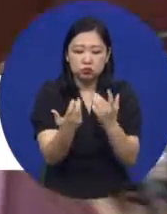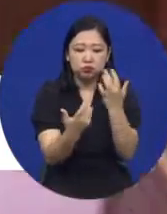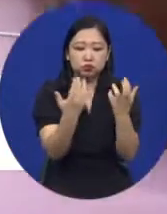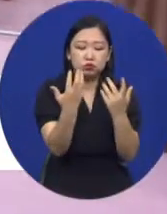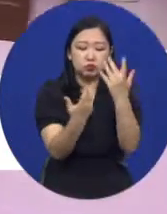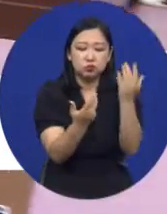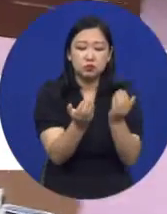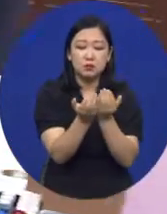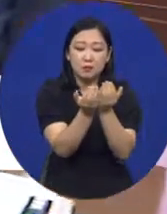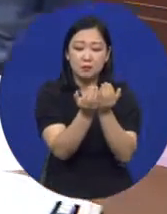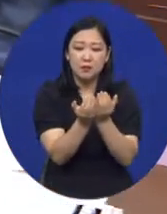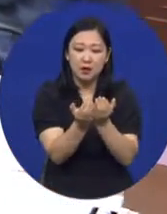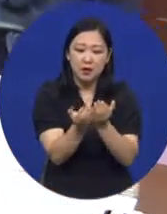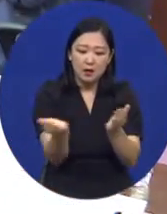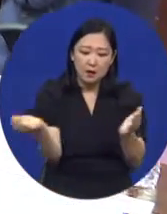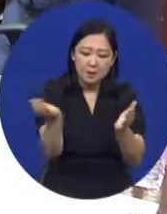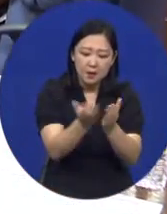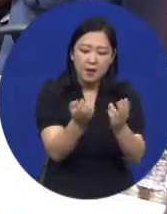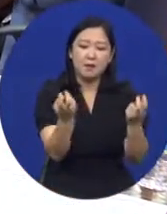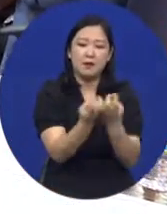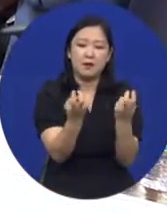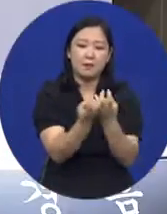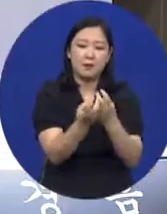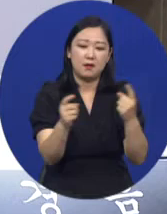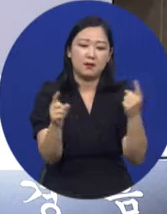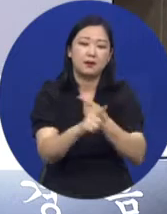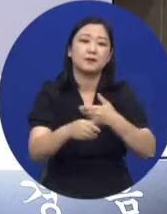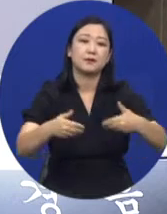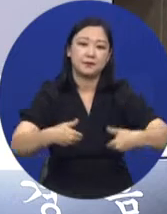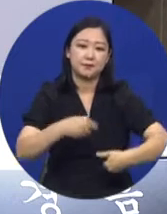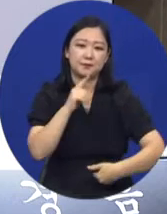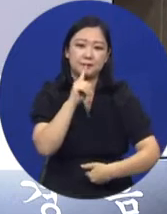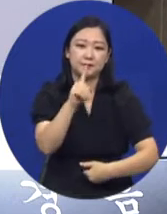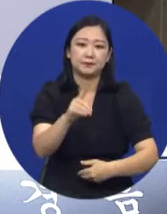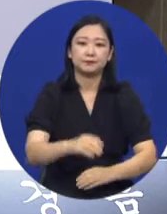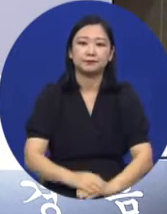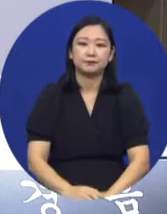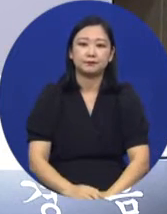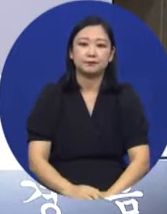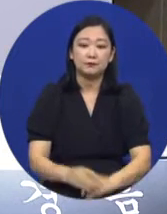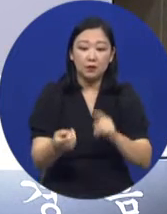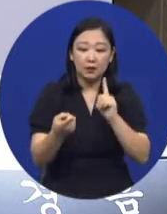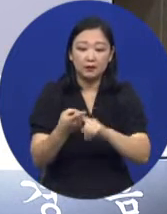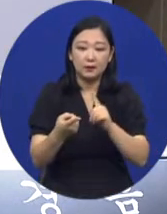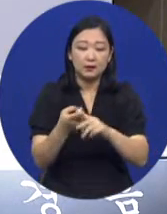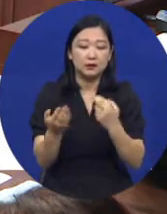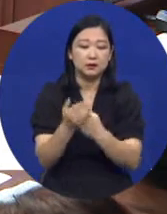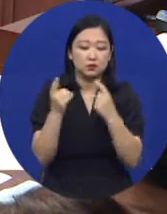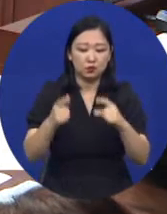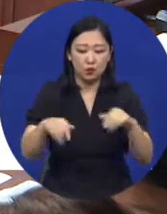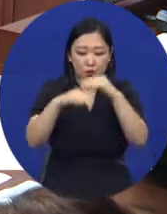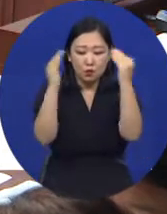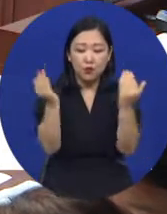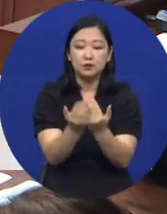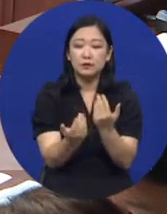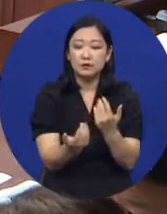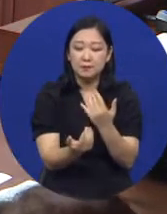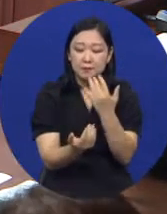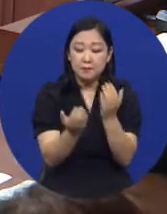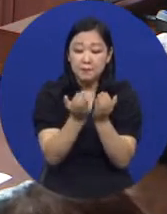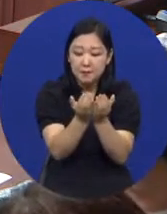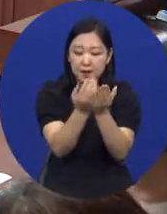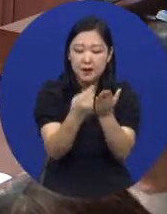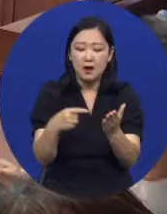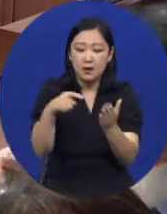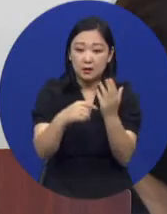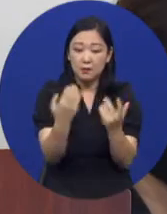번지는 어선 접안 방식도 개선해야 한다고 지적했습니다. 이에 대해 제주도는 모든 어선의 소방시설을